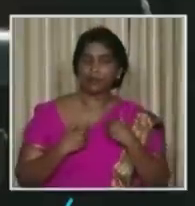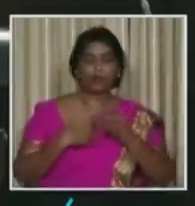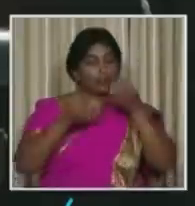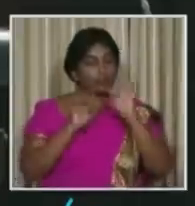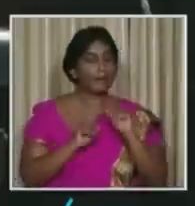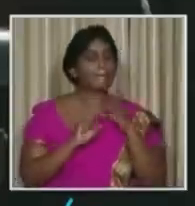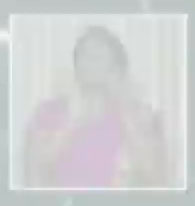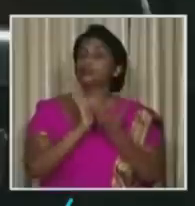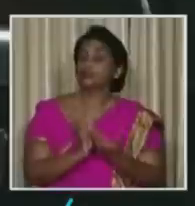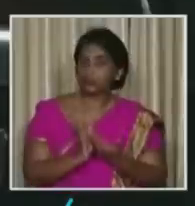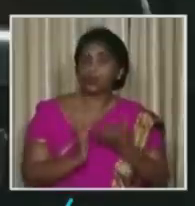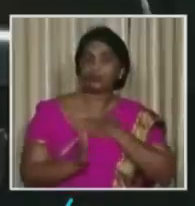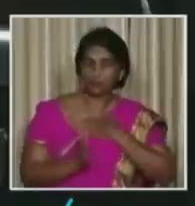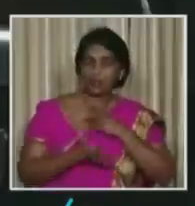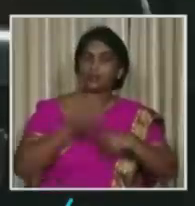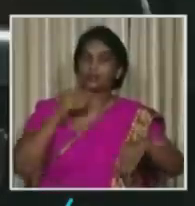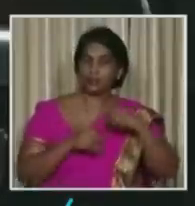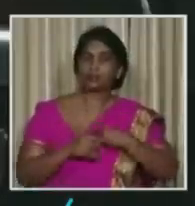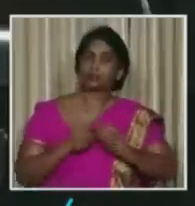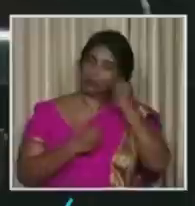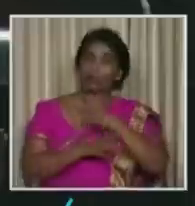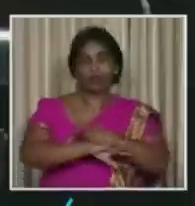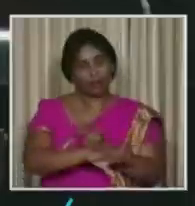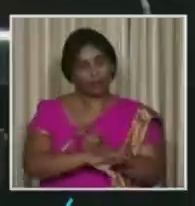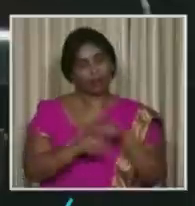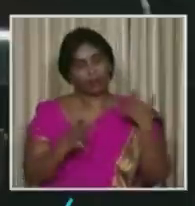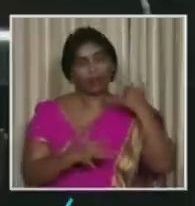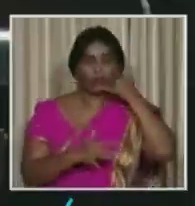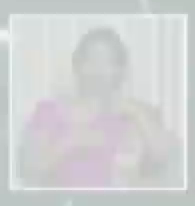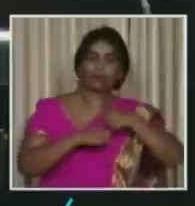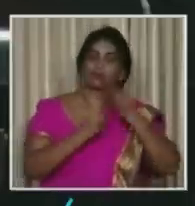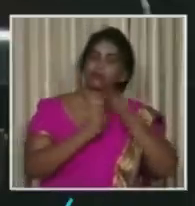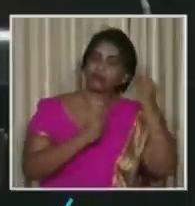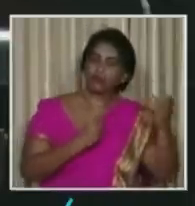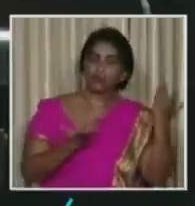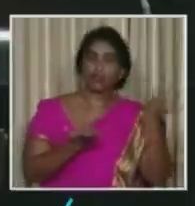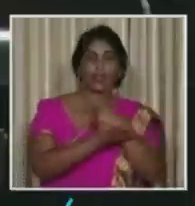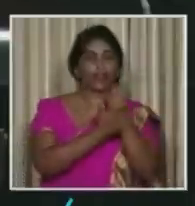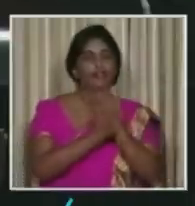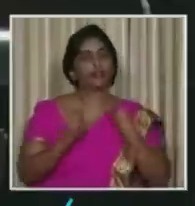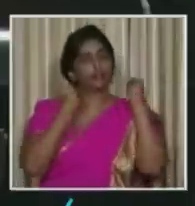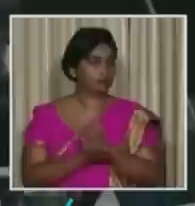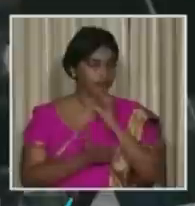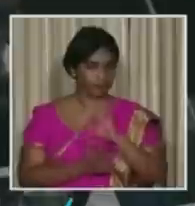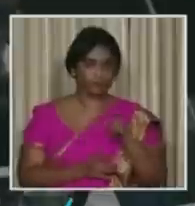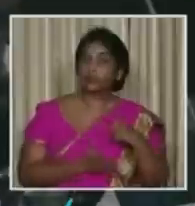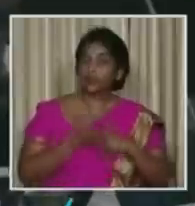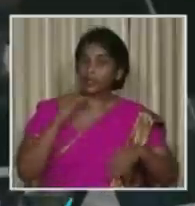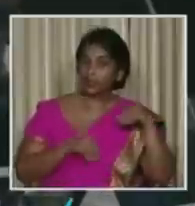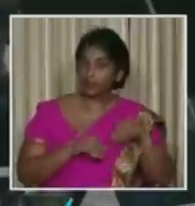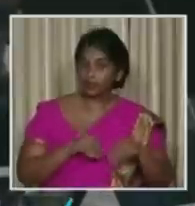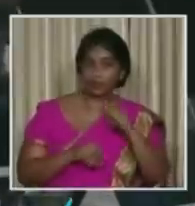නිවැරදි ප්‍රතිපත්තියක් ගේනවා නම් මගේ ඡන්දෙත් එක්ක මාලිමාවට එක්ක තියෙන ටෙලිෆෝන් එකට එක්ක හෙලිකොප්ටරයට දෙන්න අපි සූදානම්. මේ